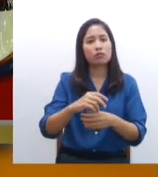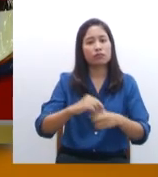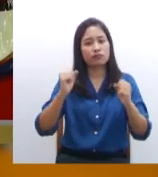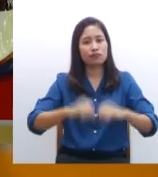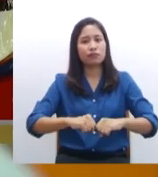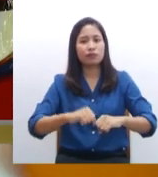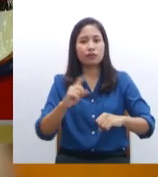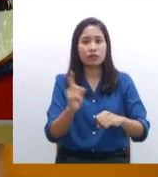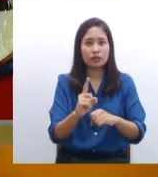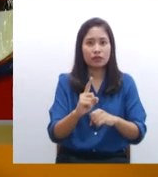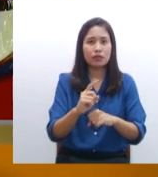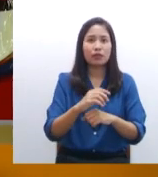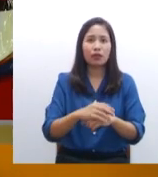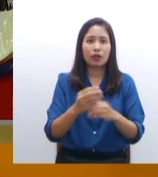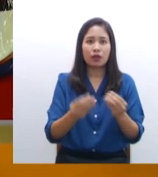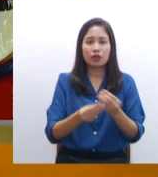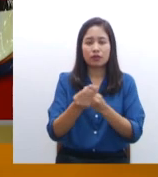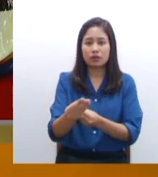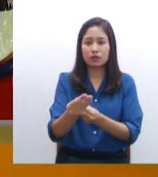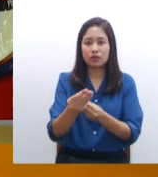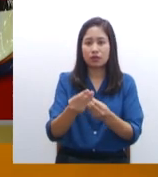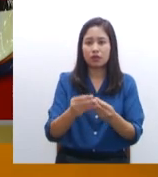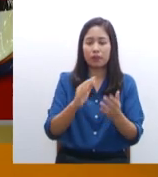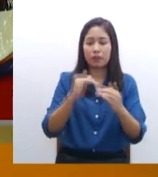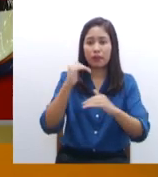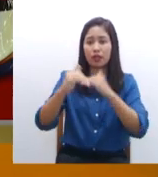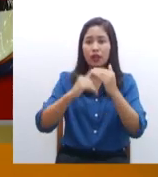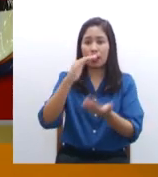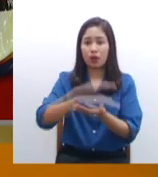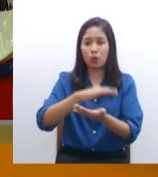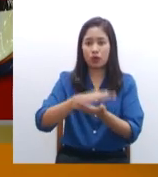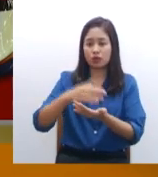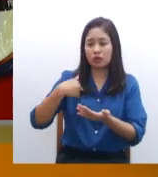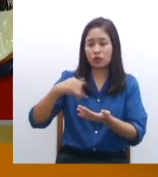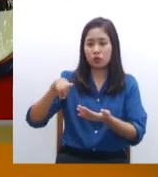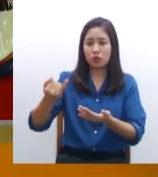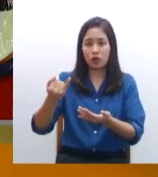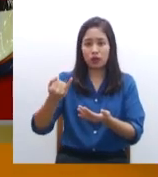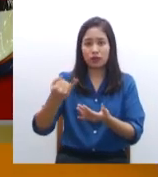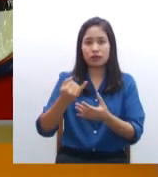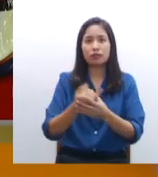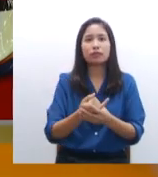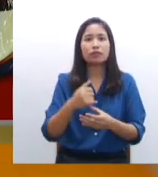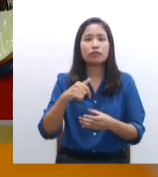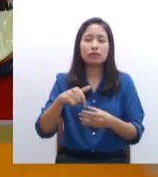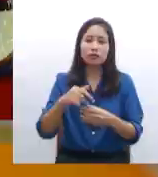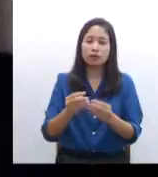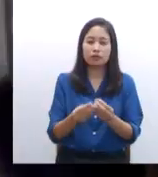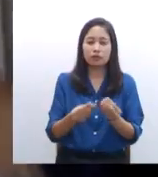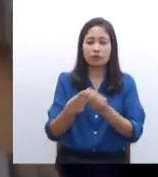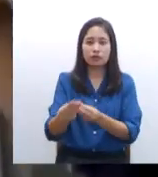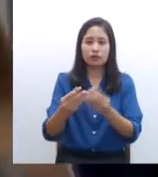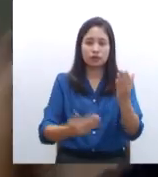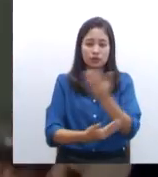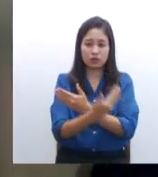ราช2562ให้มีการพัฒนาโรงเรียนวิทยาศาสตร์จุฬาภรณราชวิทยาลัยเพื่อการกระจายโอกาสสำหรับ